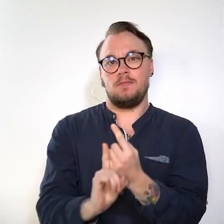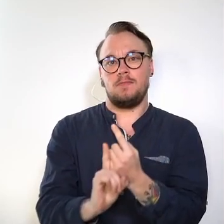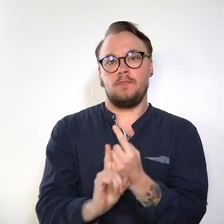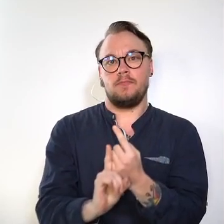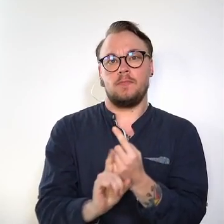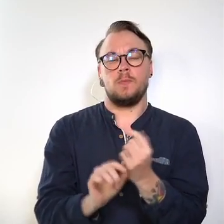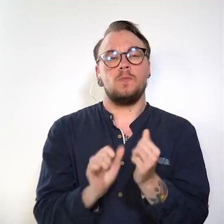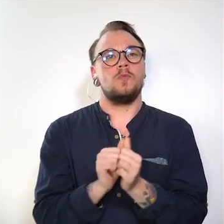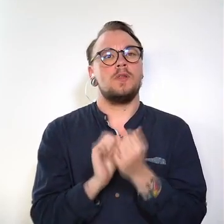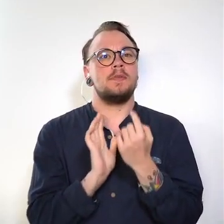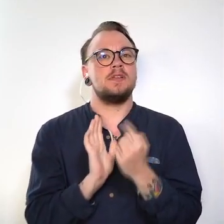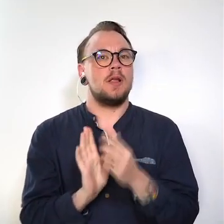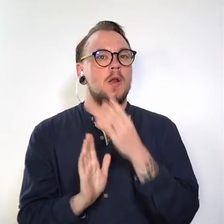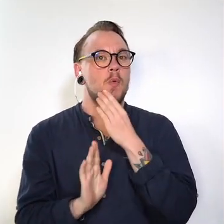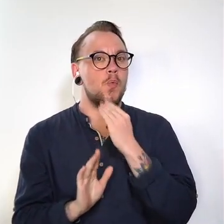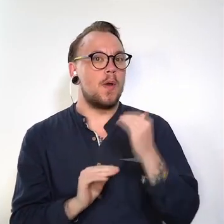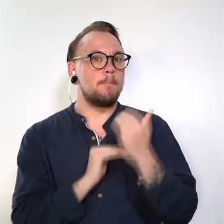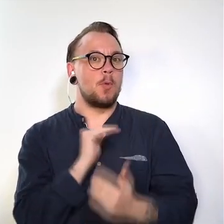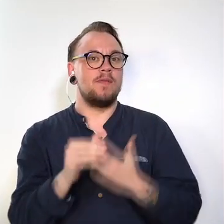polven psykoanalyytikoilla, on